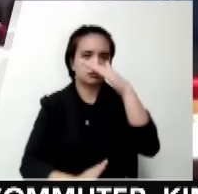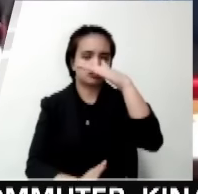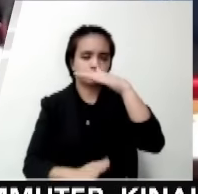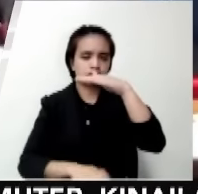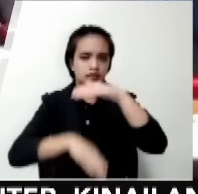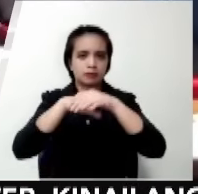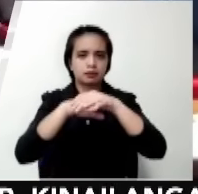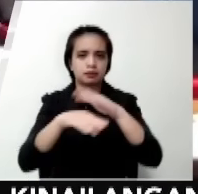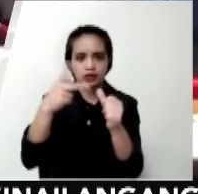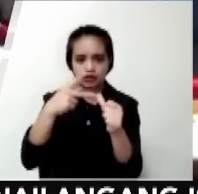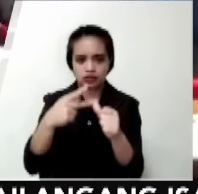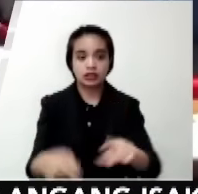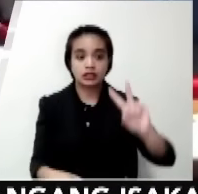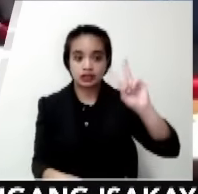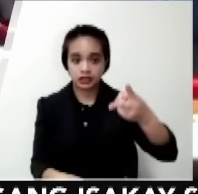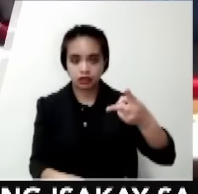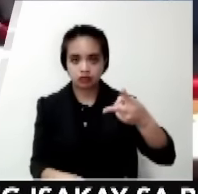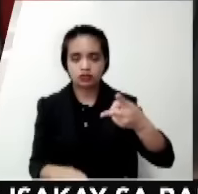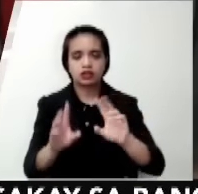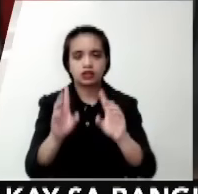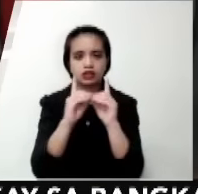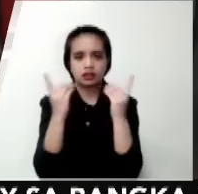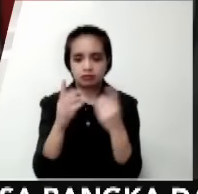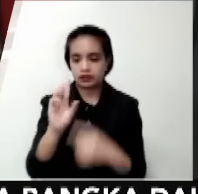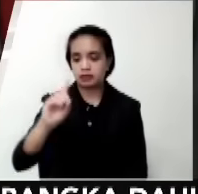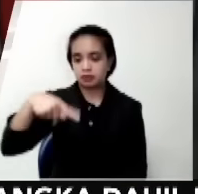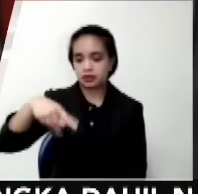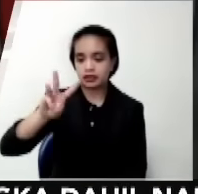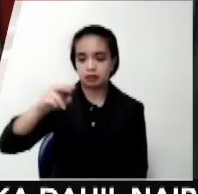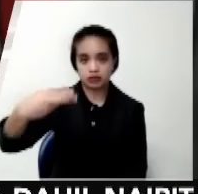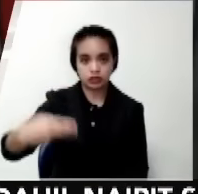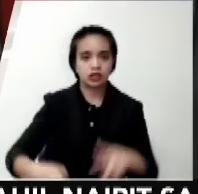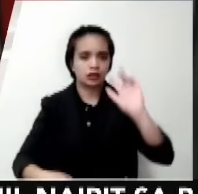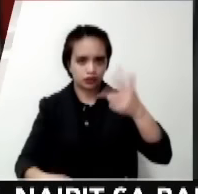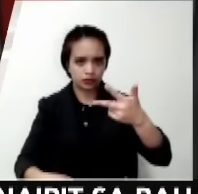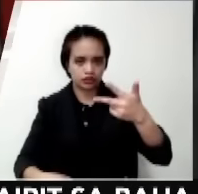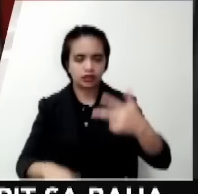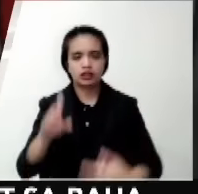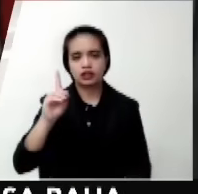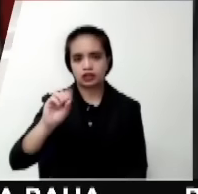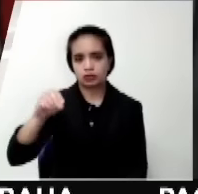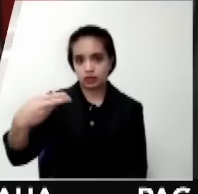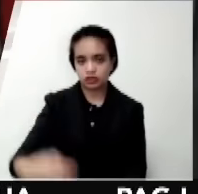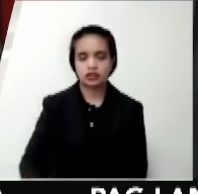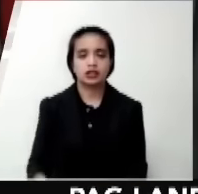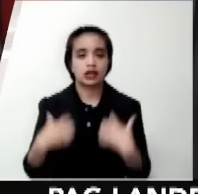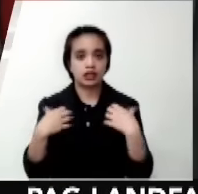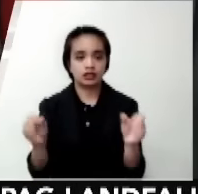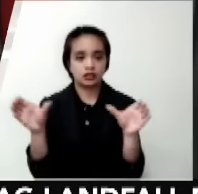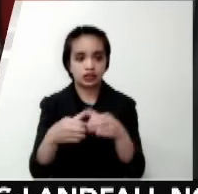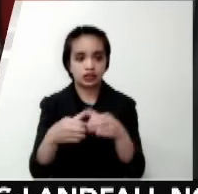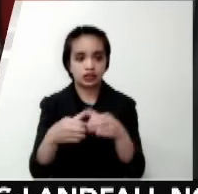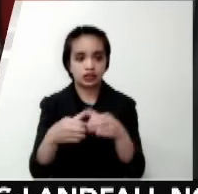Ikalawa, ang Department of Public Works and Highways, kasunod ang health sector. Sunod ang human and social development programs,